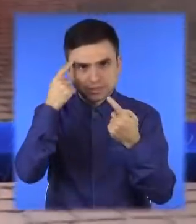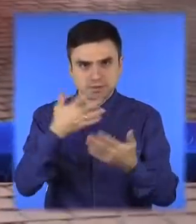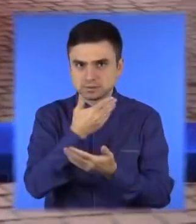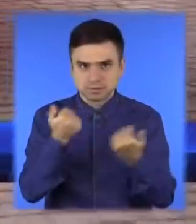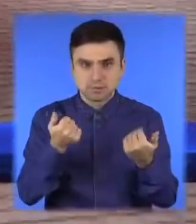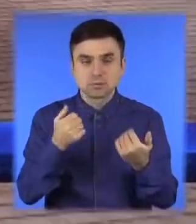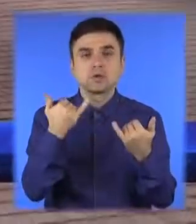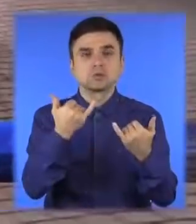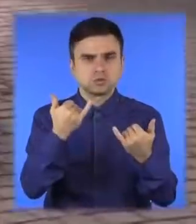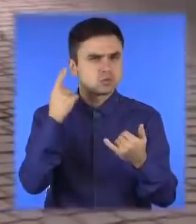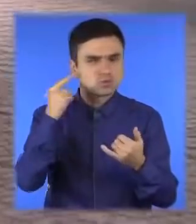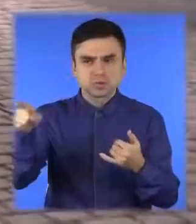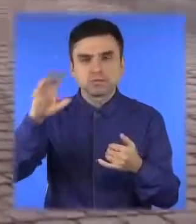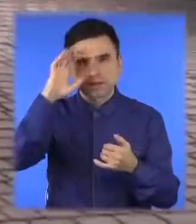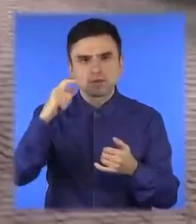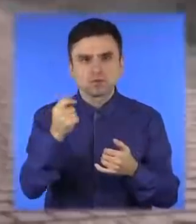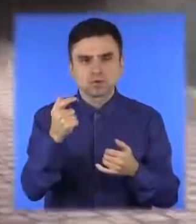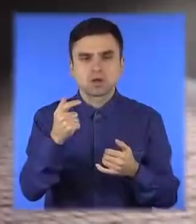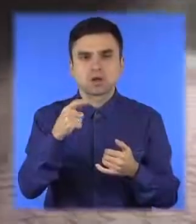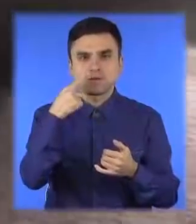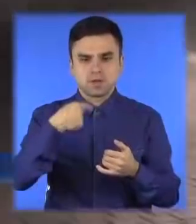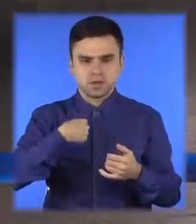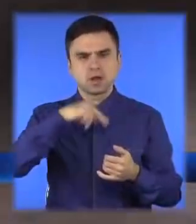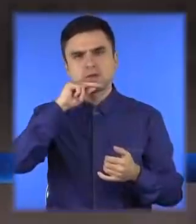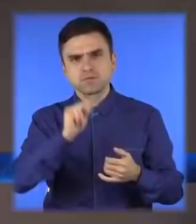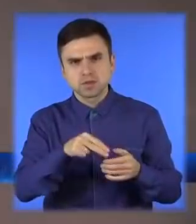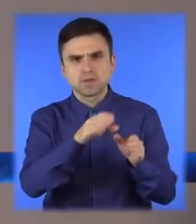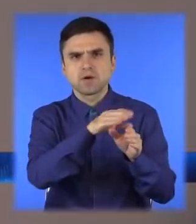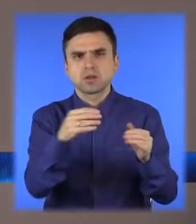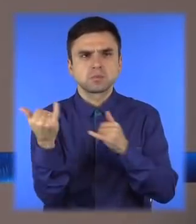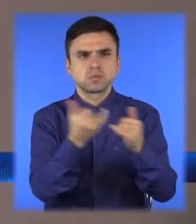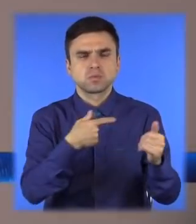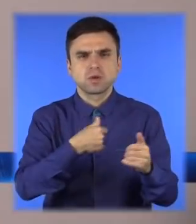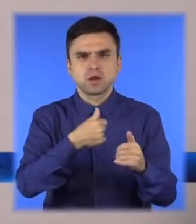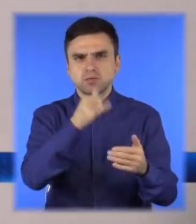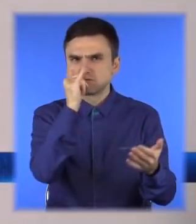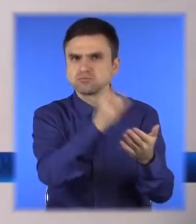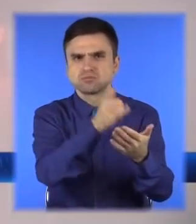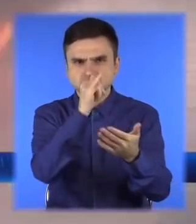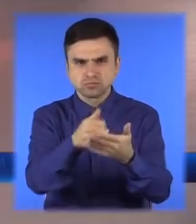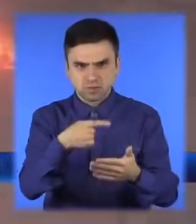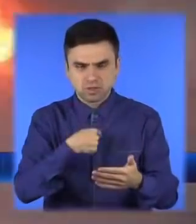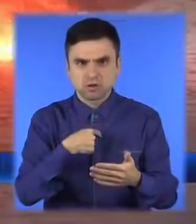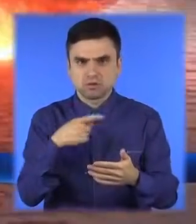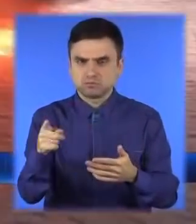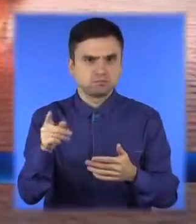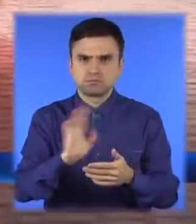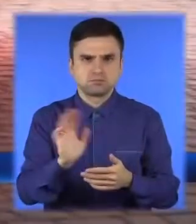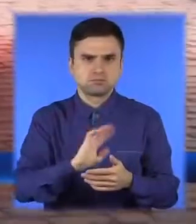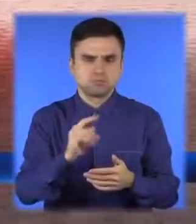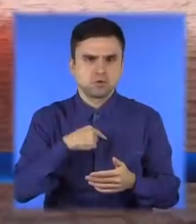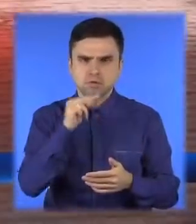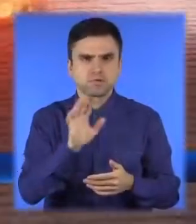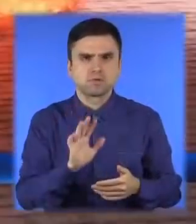Криворіжгаз своєї вини не вбачає в тому, що у людей немає у будинках тепла. Ось так дим дуже